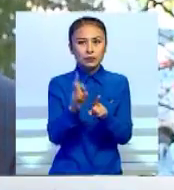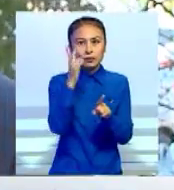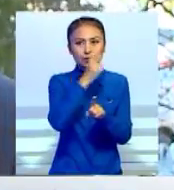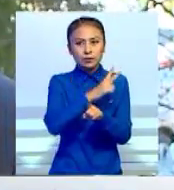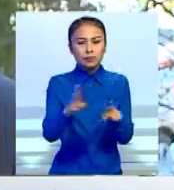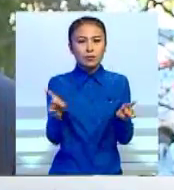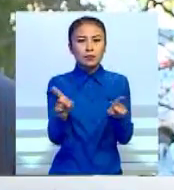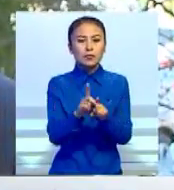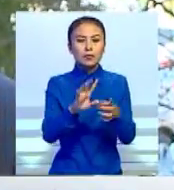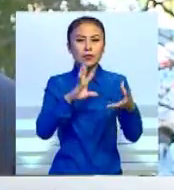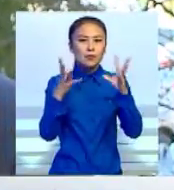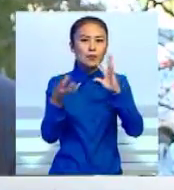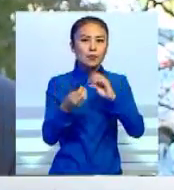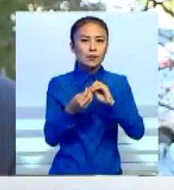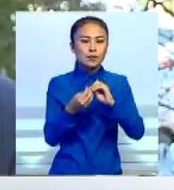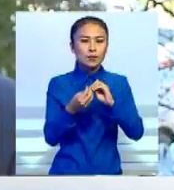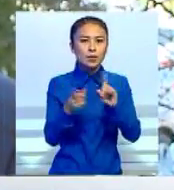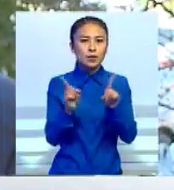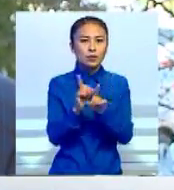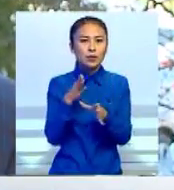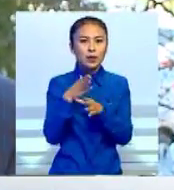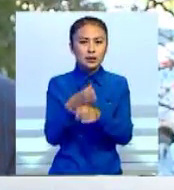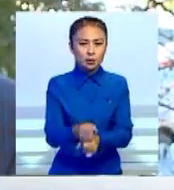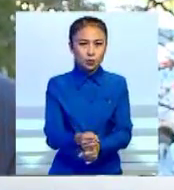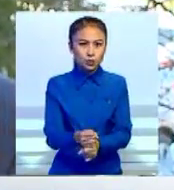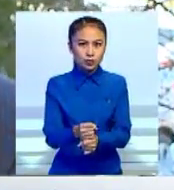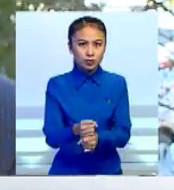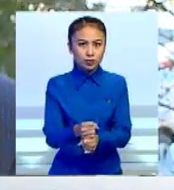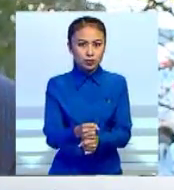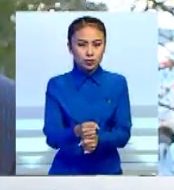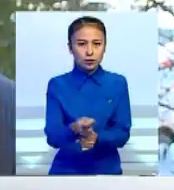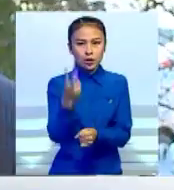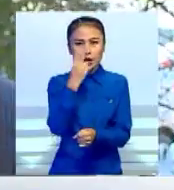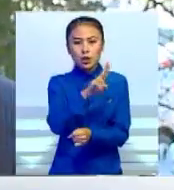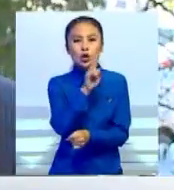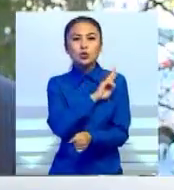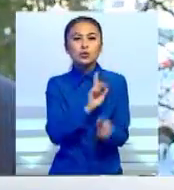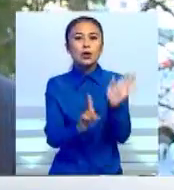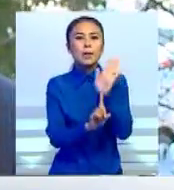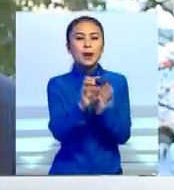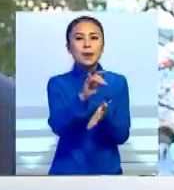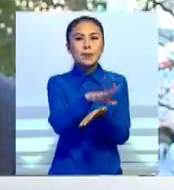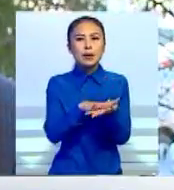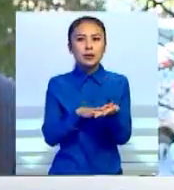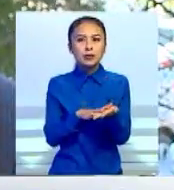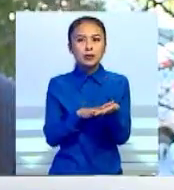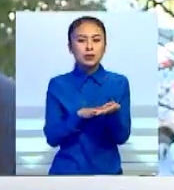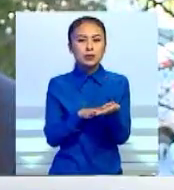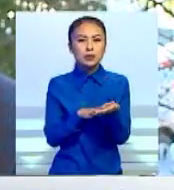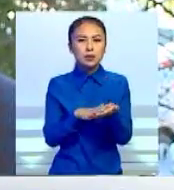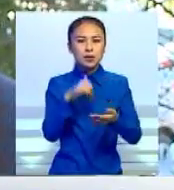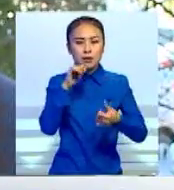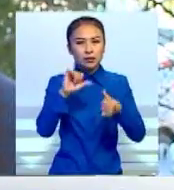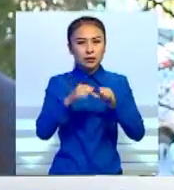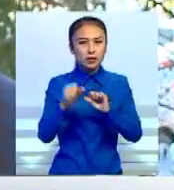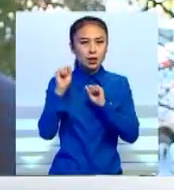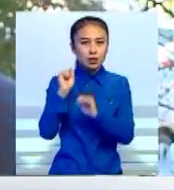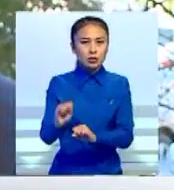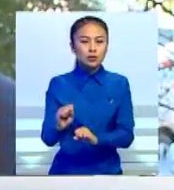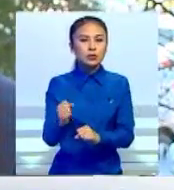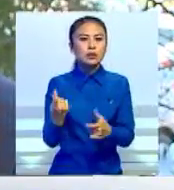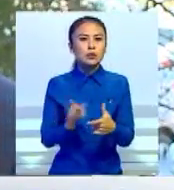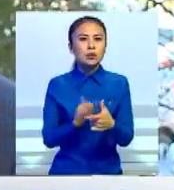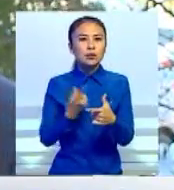елді мекенге әсерін азайту үшін сол жұмыстарын бастаған болатын. Бүгінгі таңда сол қорғаныш жақсы